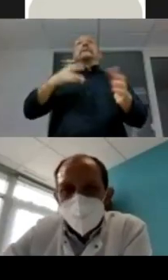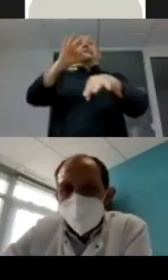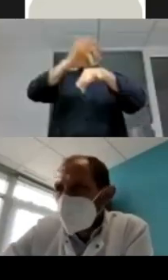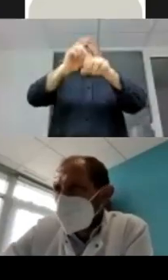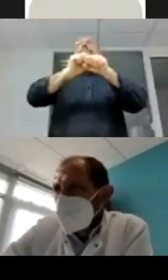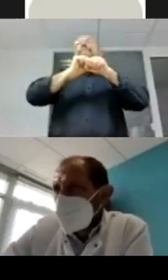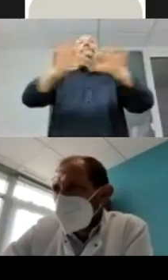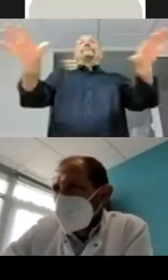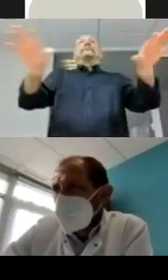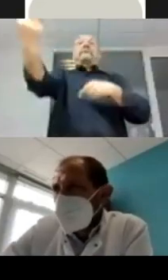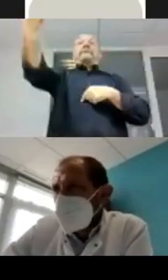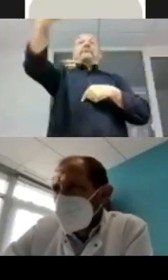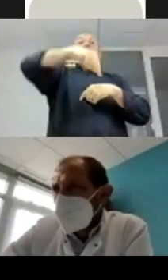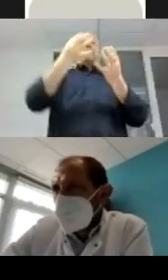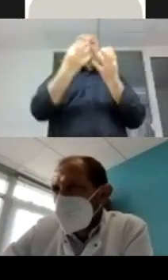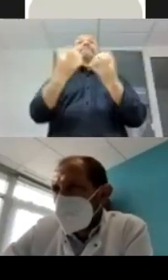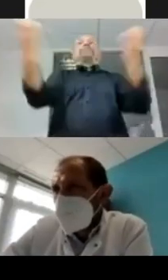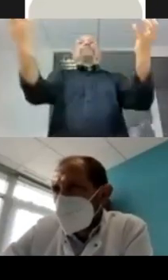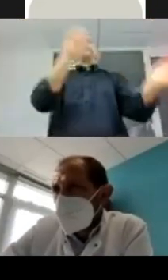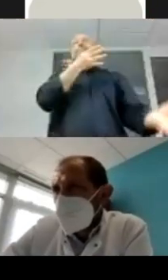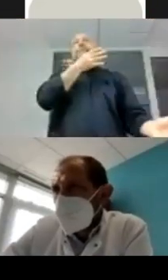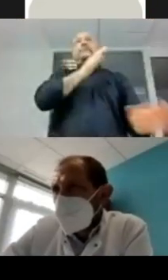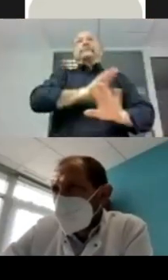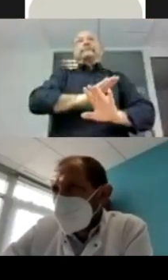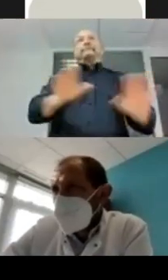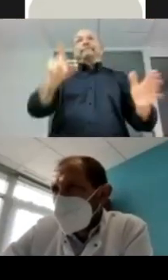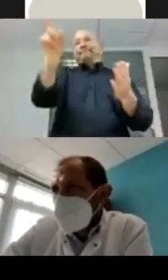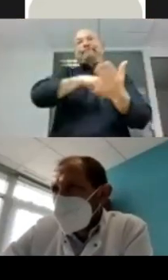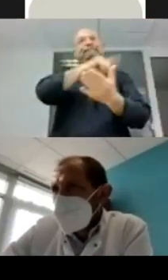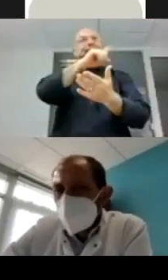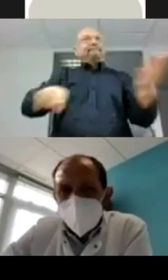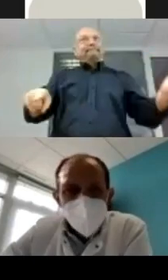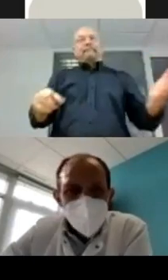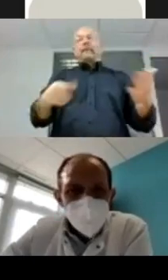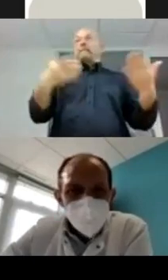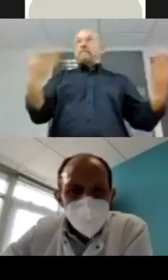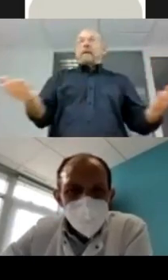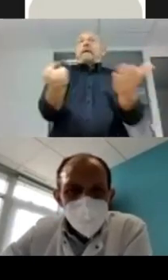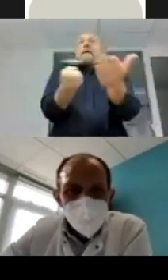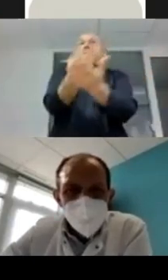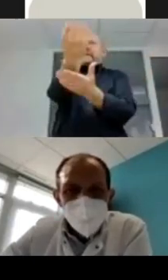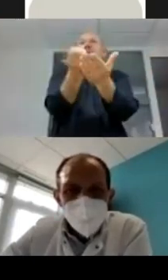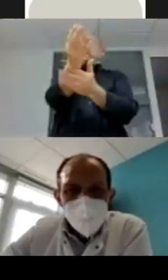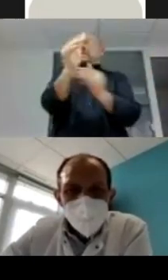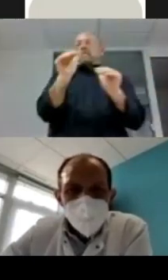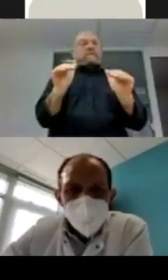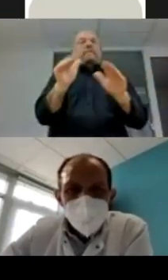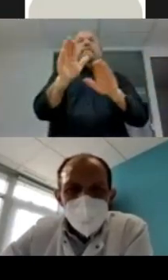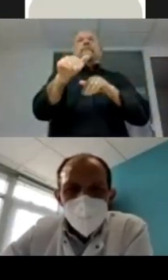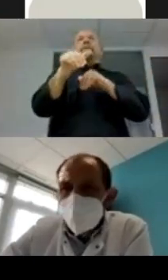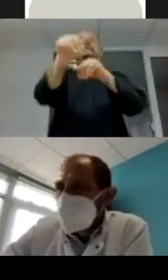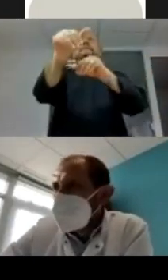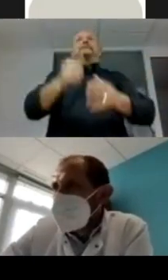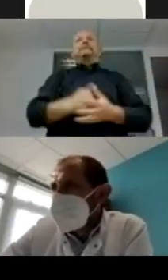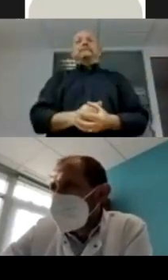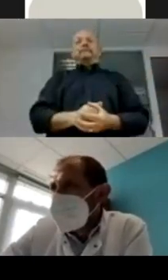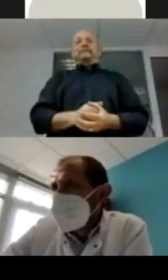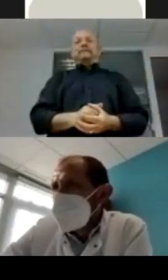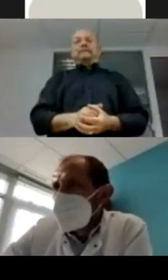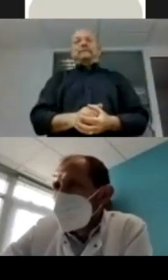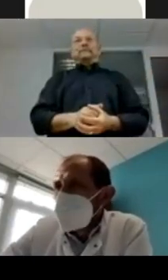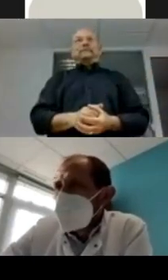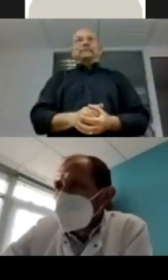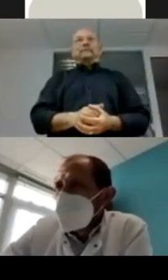En raison de la situation sanitaire, nous pouvons vous recevoir du public, mais nous tenions à poursuivre et à